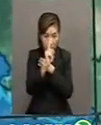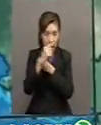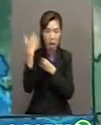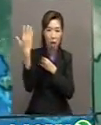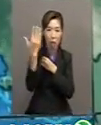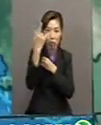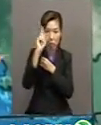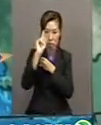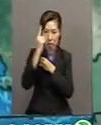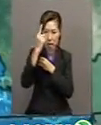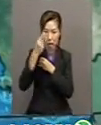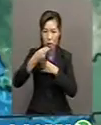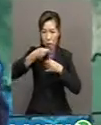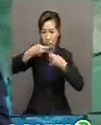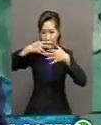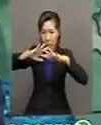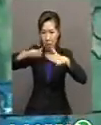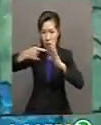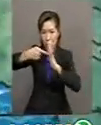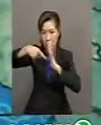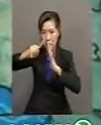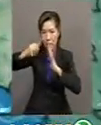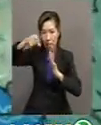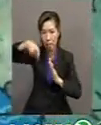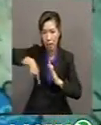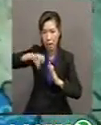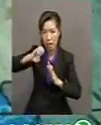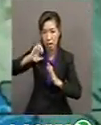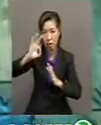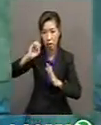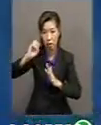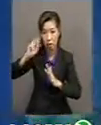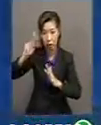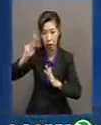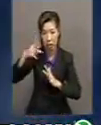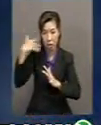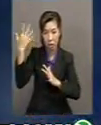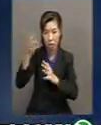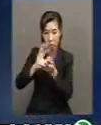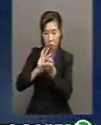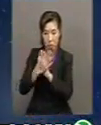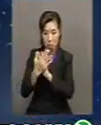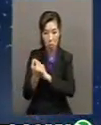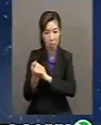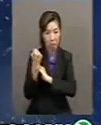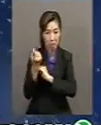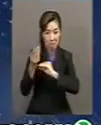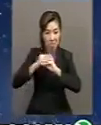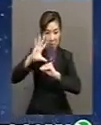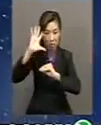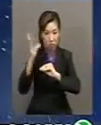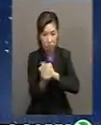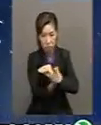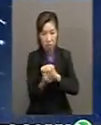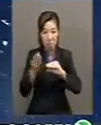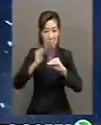ที่ก่อตัวบริเวณของพื้นที่มหาสมุทรแปซิฟิกและพัฒนาตัวจากระดับพายุโซนร้อนตอนนี้ล่าสุดนั้นกลายเป็นไต้ฝุ่นระดับ1